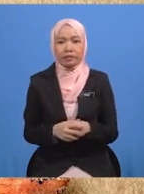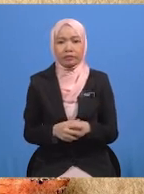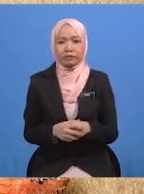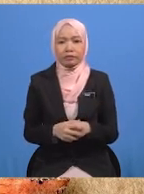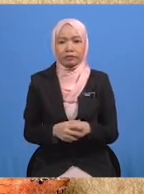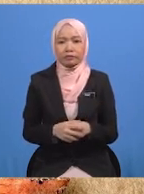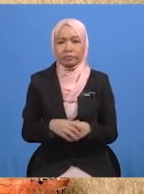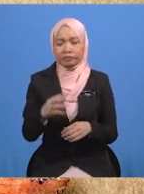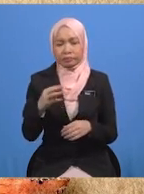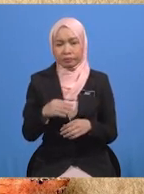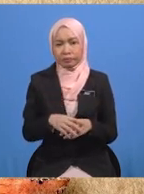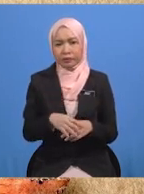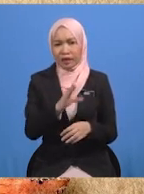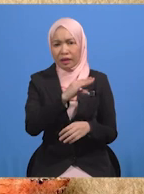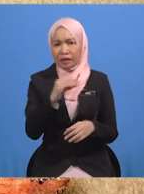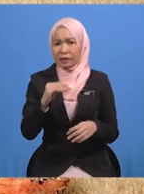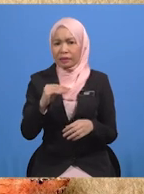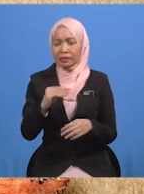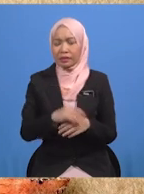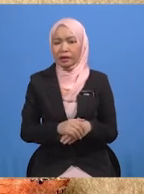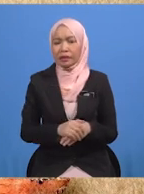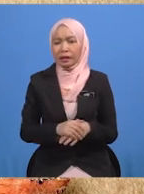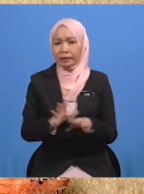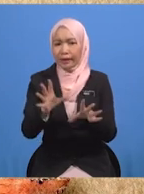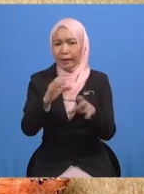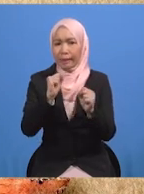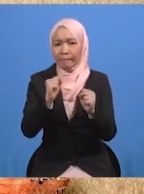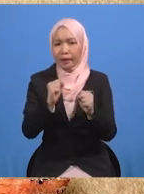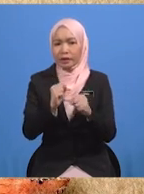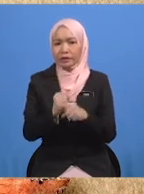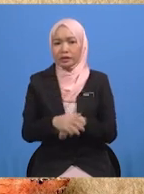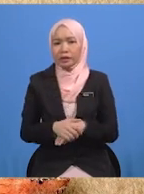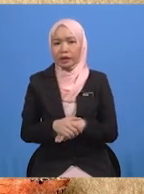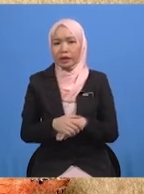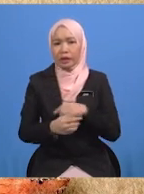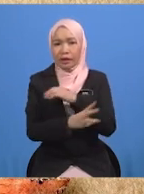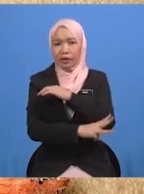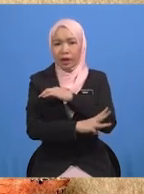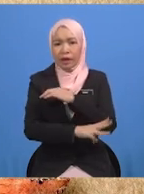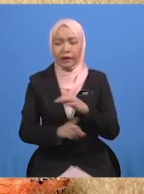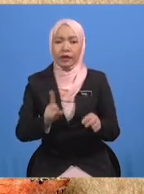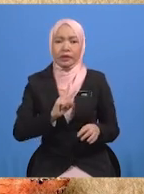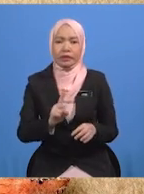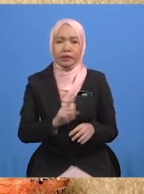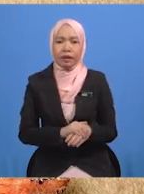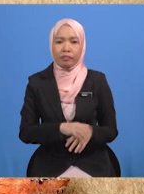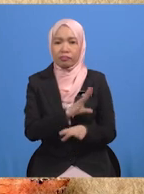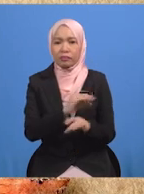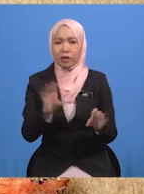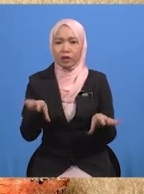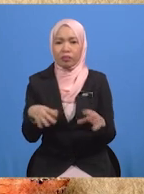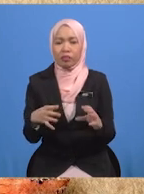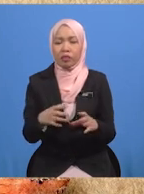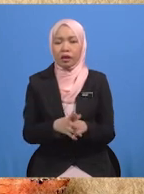Kesan daripada itu, kuasa-kuasa barat ini sanggup untuk mengadakan pakatan bagi merealisasikan misi